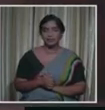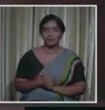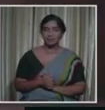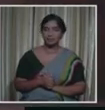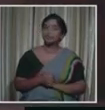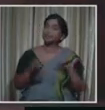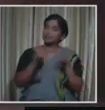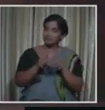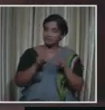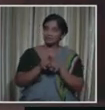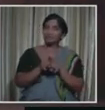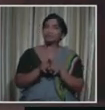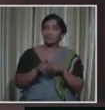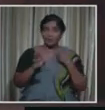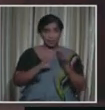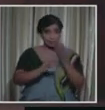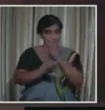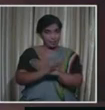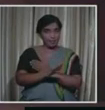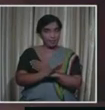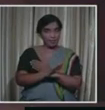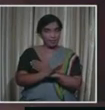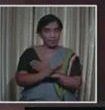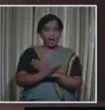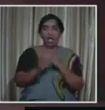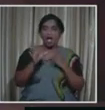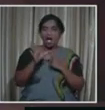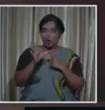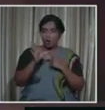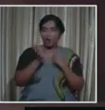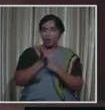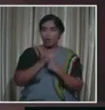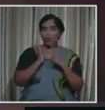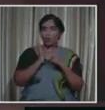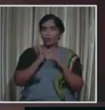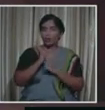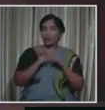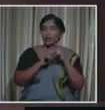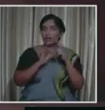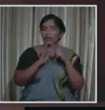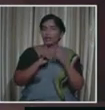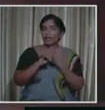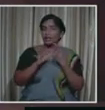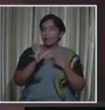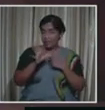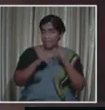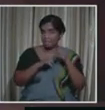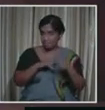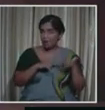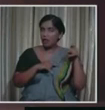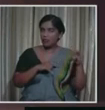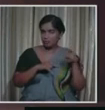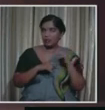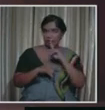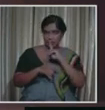ඒ වගේම මට කලින් අරුන්දික පනාන්දු ගරු මන්ත්‍රීතුමා කතා කරේ. එතුමා